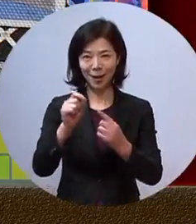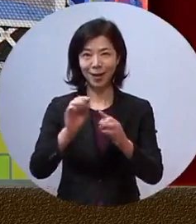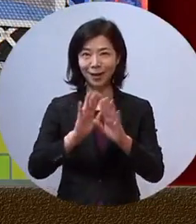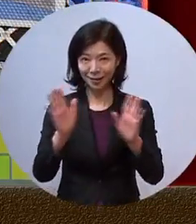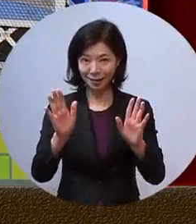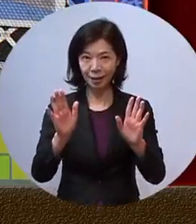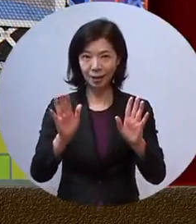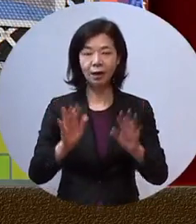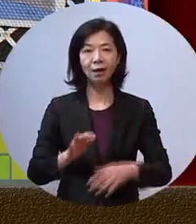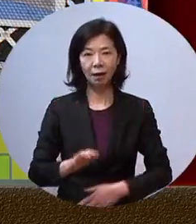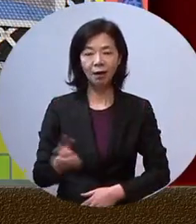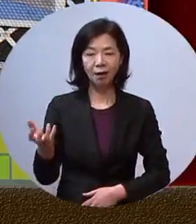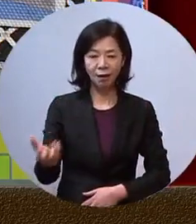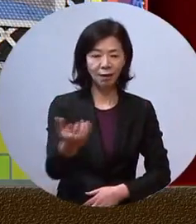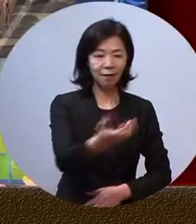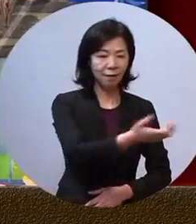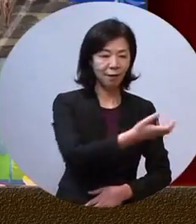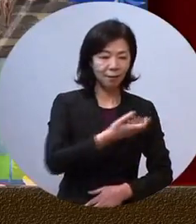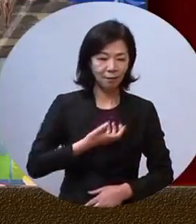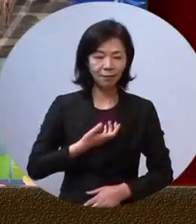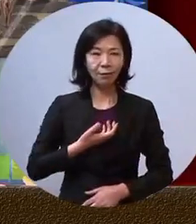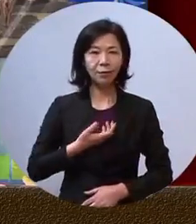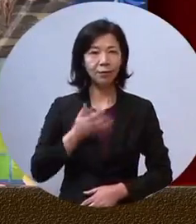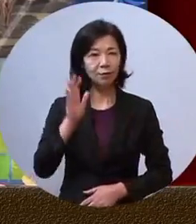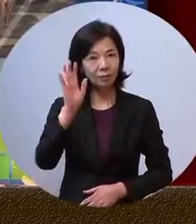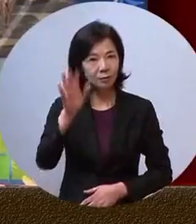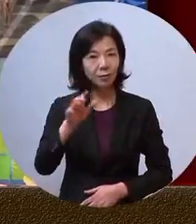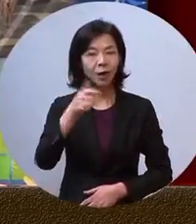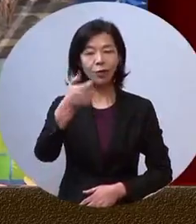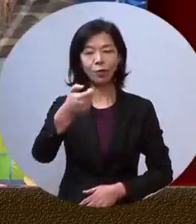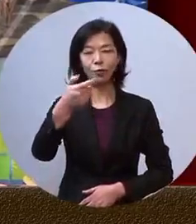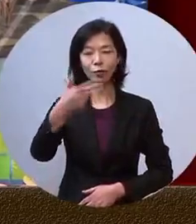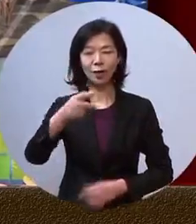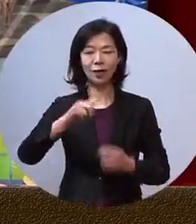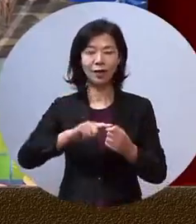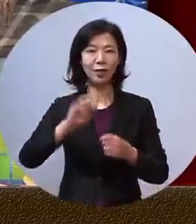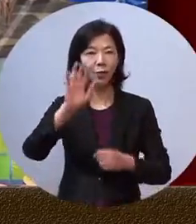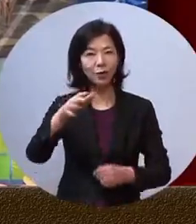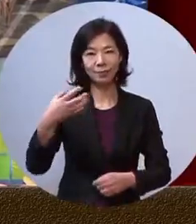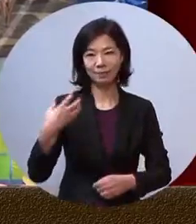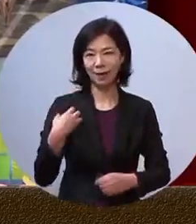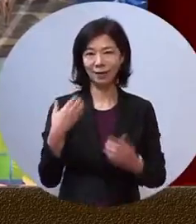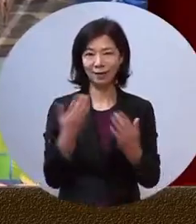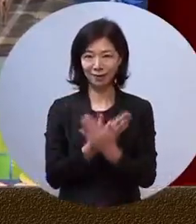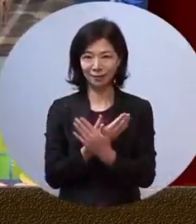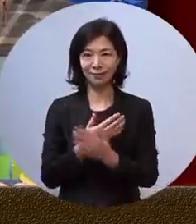次回再び藤沢で開催されるのは57年後ということになります。